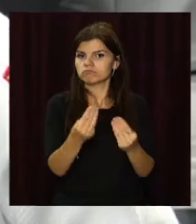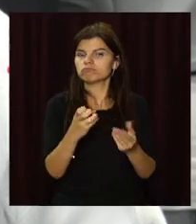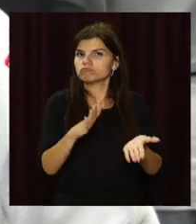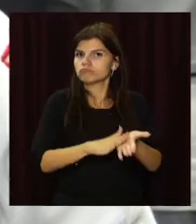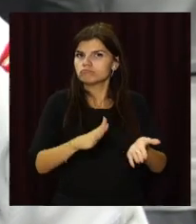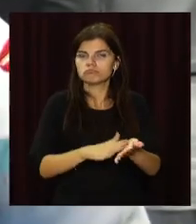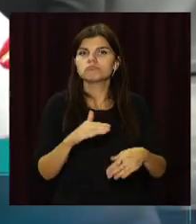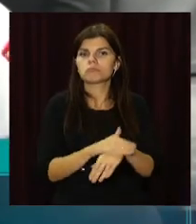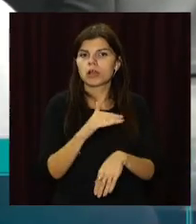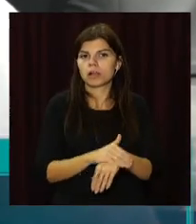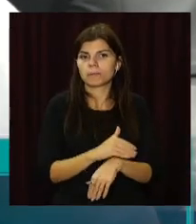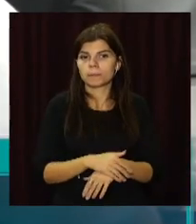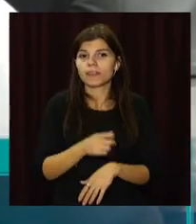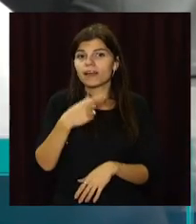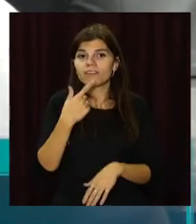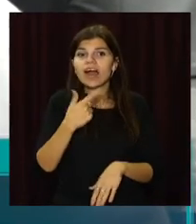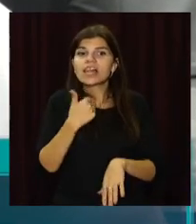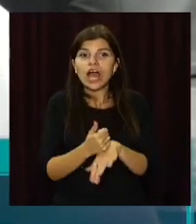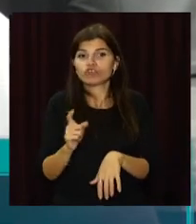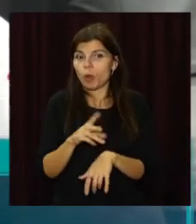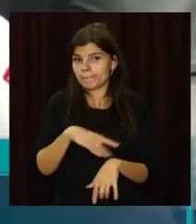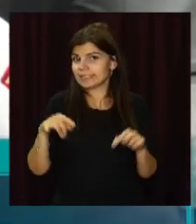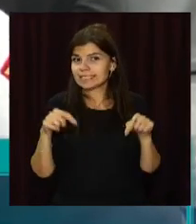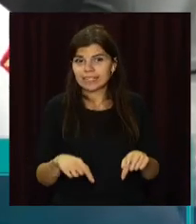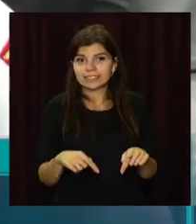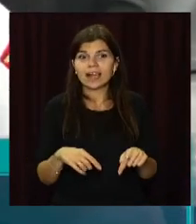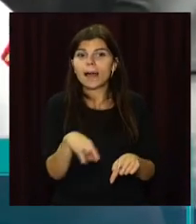спортсмен. Головне, що ми тут. Ми на коврі,